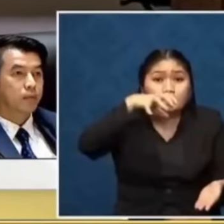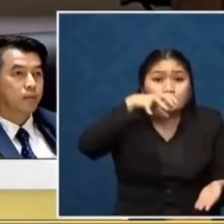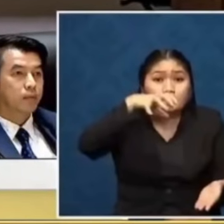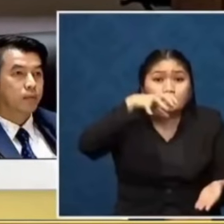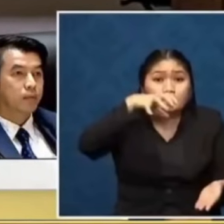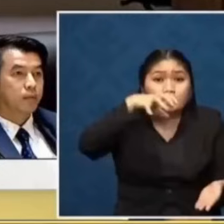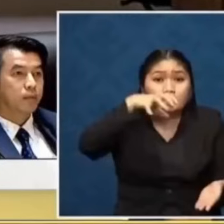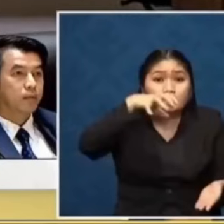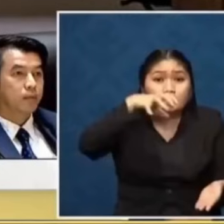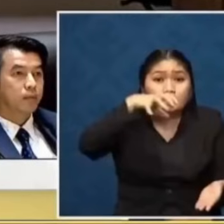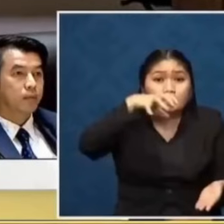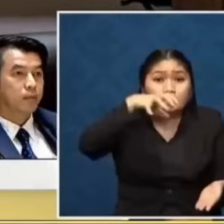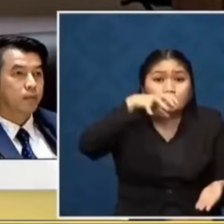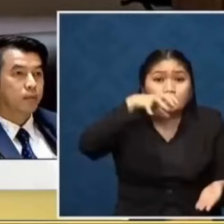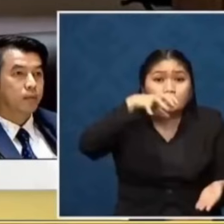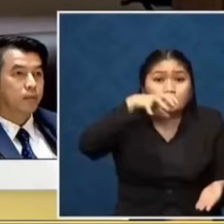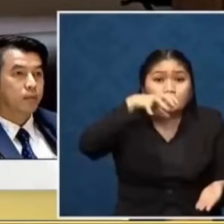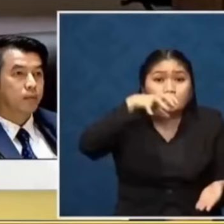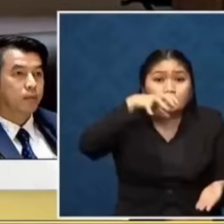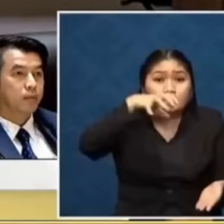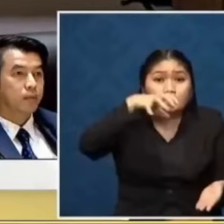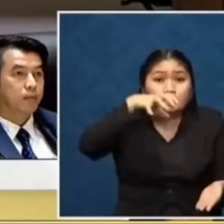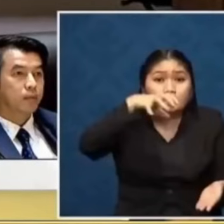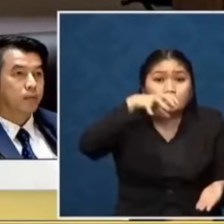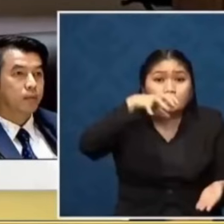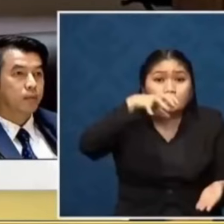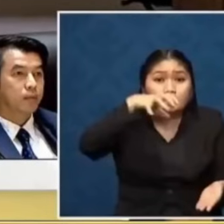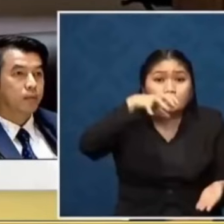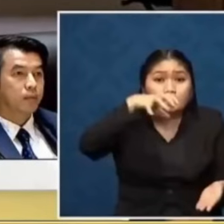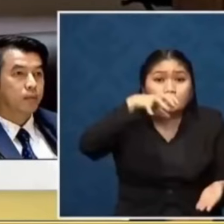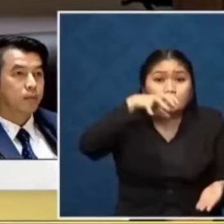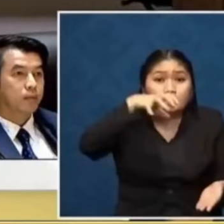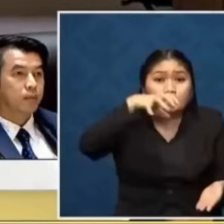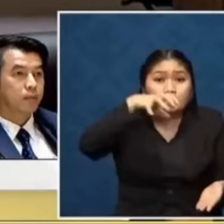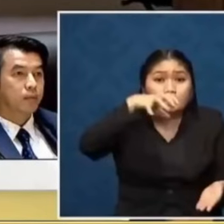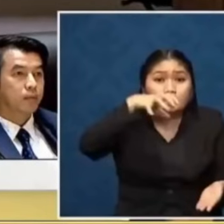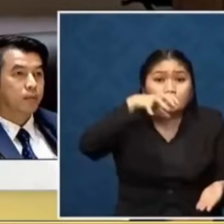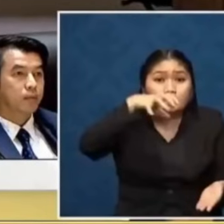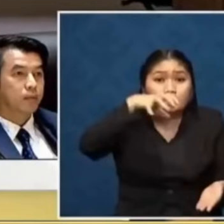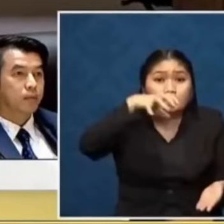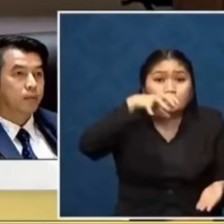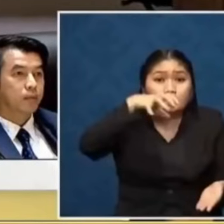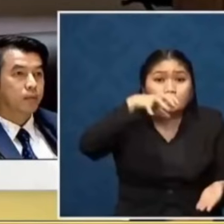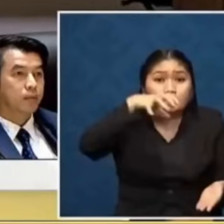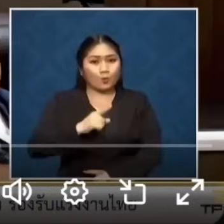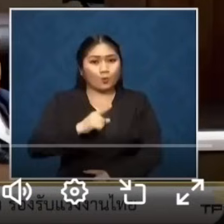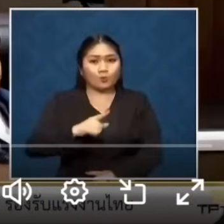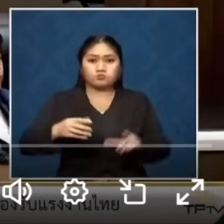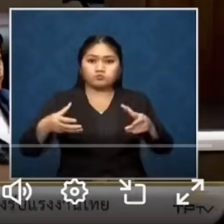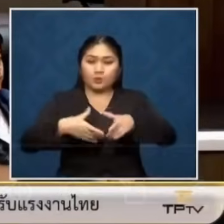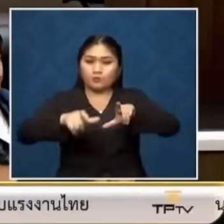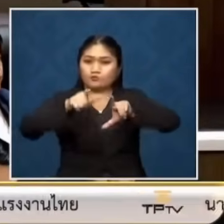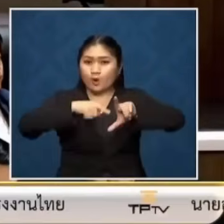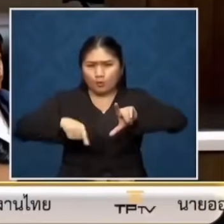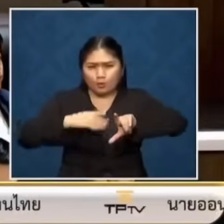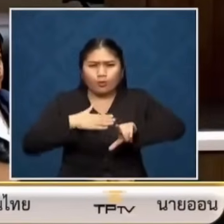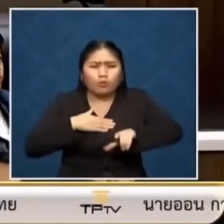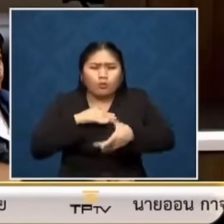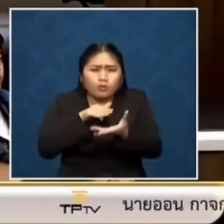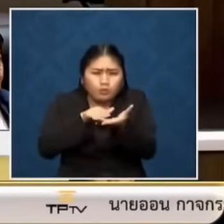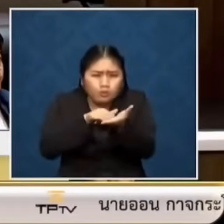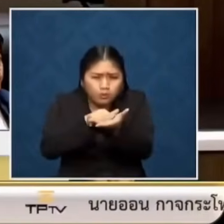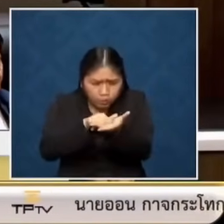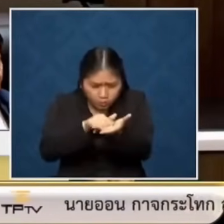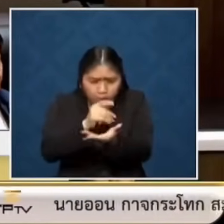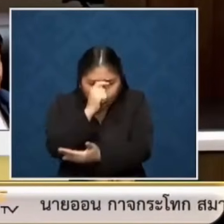ทธิ์วัชรสินธุประท้วงประธานสภาพิเชษเชื้อเมืองพานกันครับ ต้องขออนุญาตจริงๆครับด้วยความเค